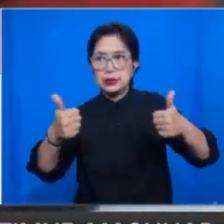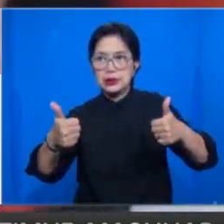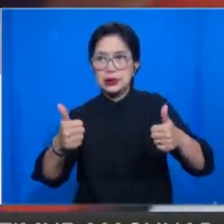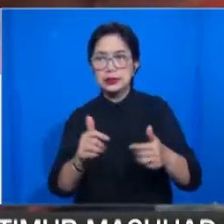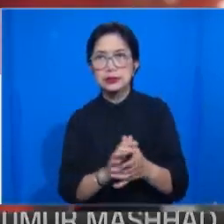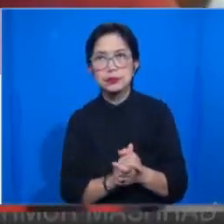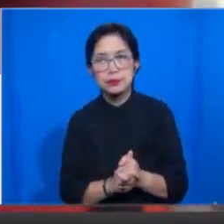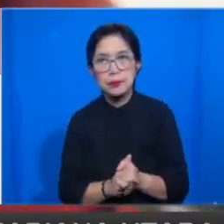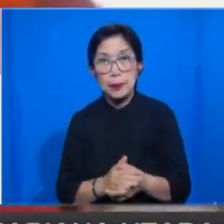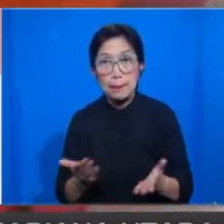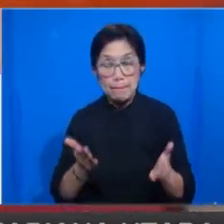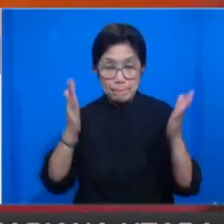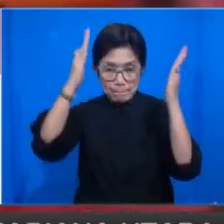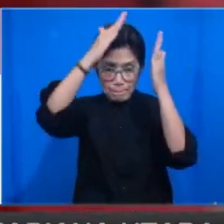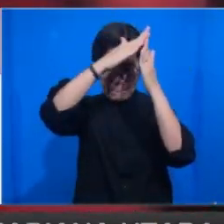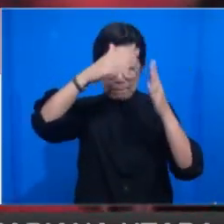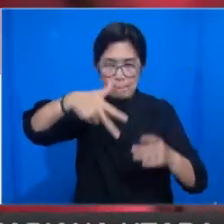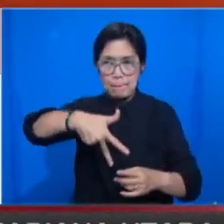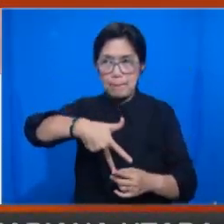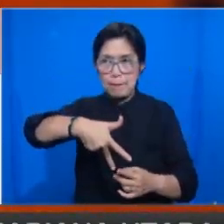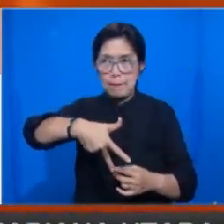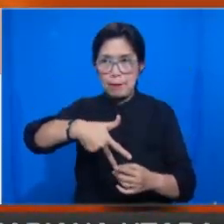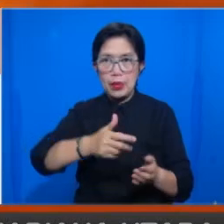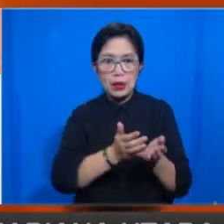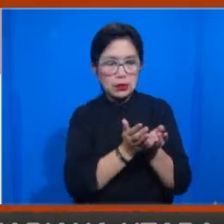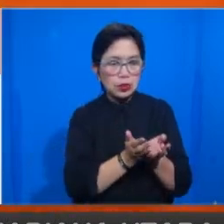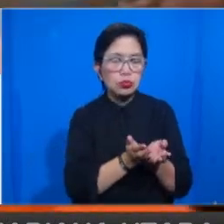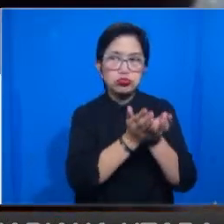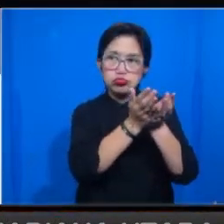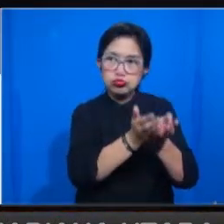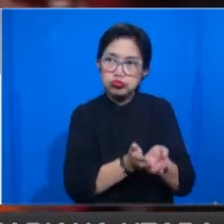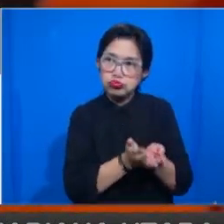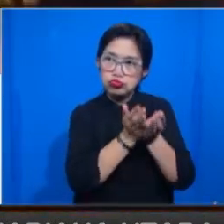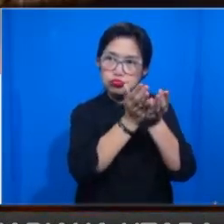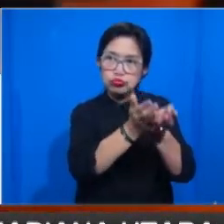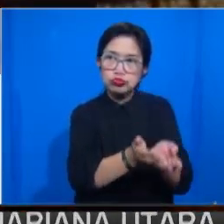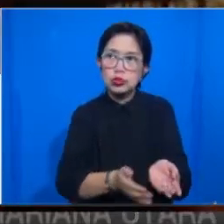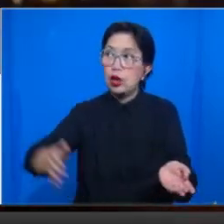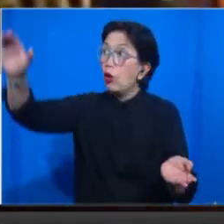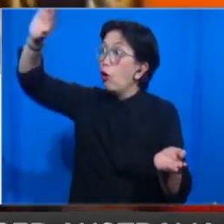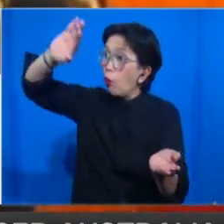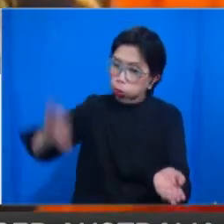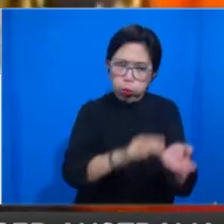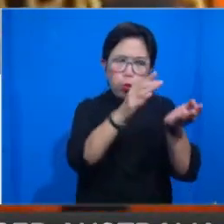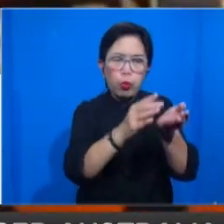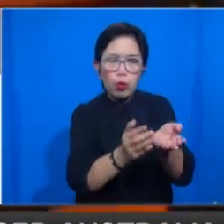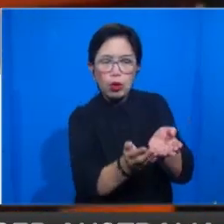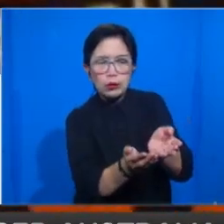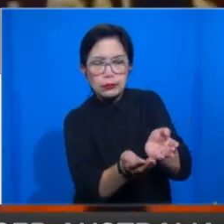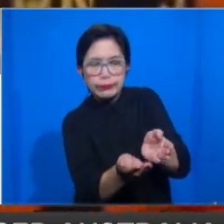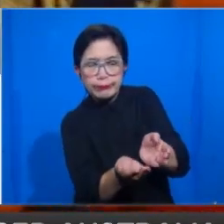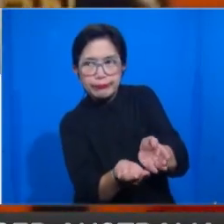warga Pulau Koding Ngareng dan mereka berlayar menuju dermaga kayu Bangkoa, Kota Makassar menggunakan perahu katinting